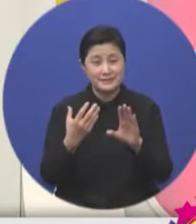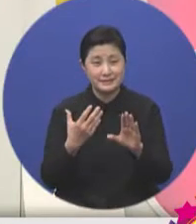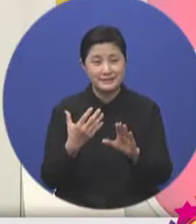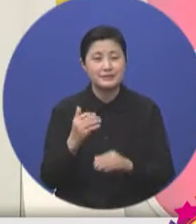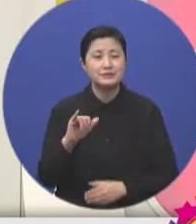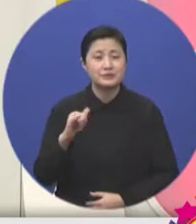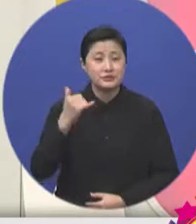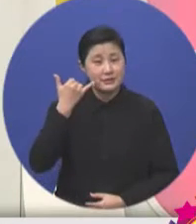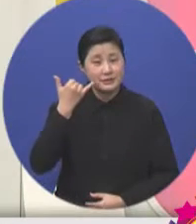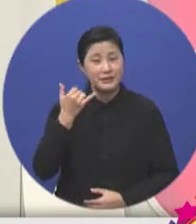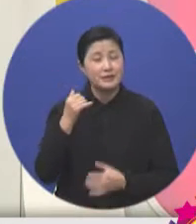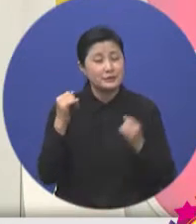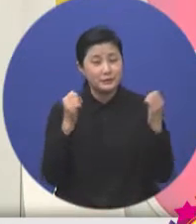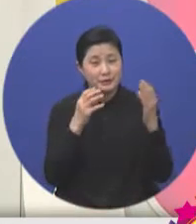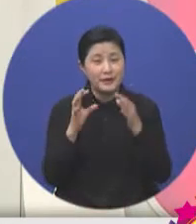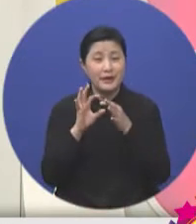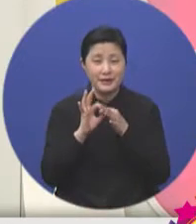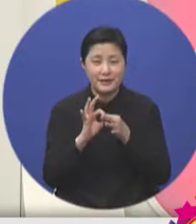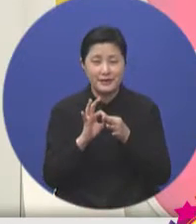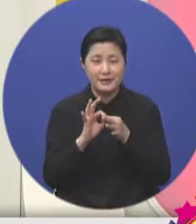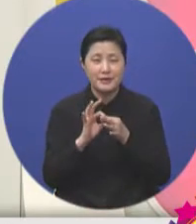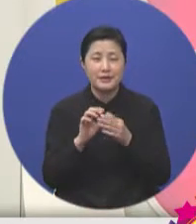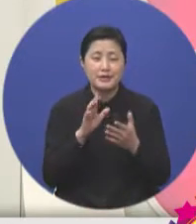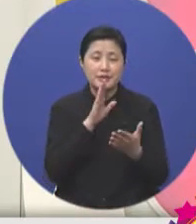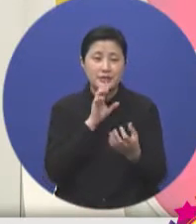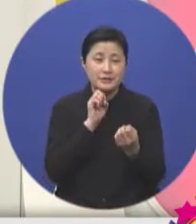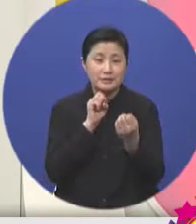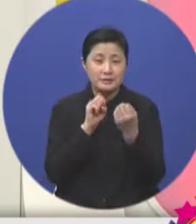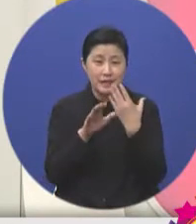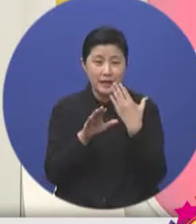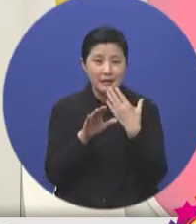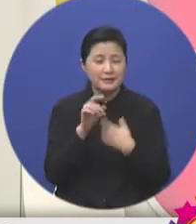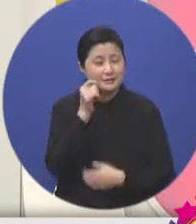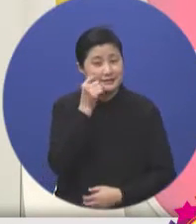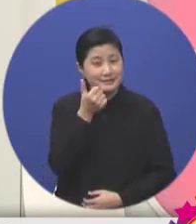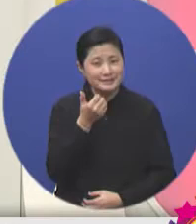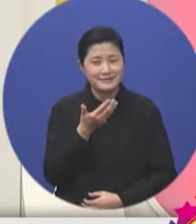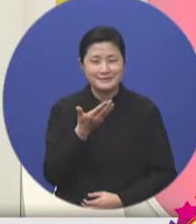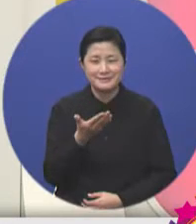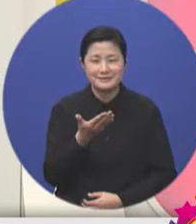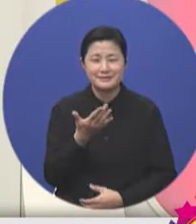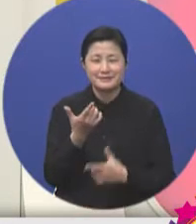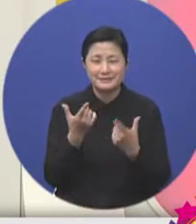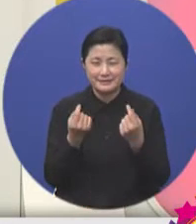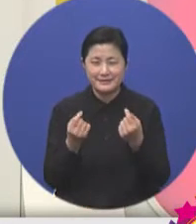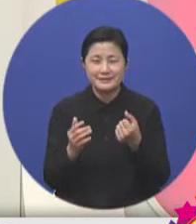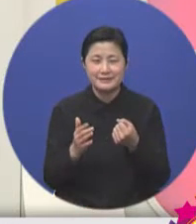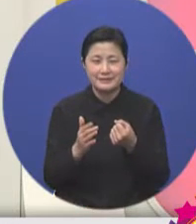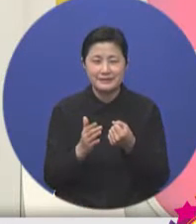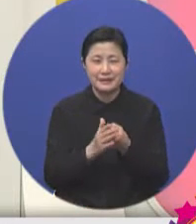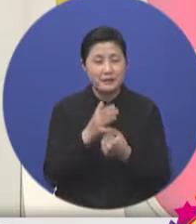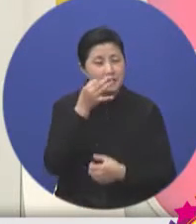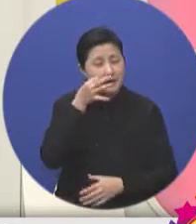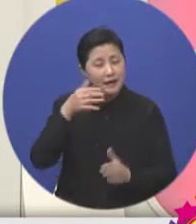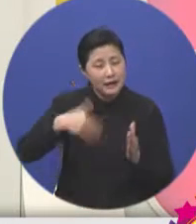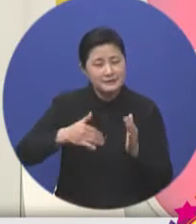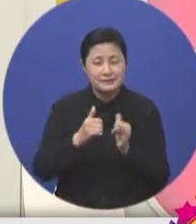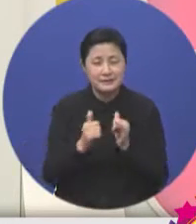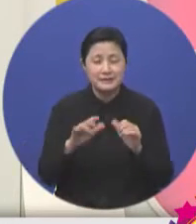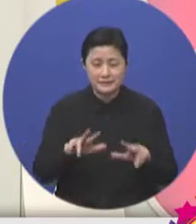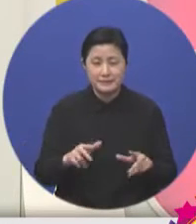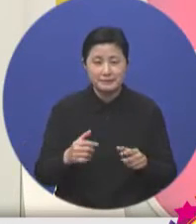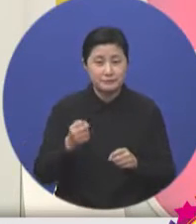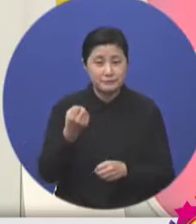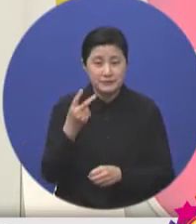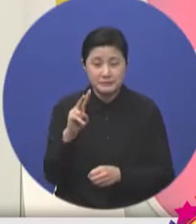또 전화를 통화를 하면서 네네네. 어느덧 뭐 정답 뭐 이렇게 힌트도 드리고요 하셔서 네. 못 보신 분들 지금 방금